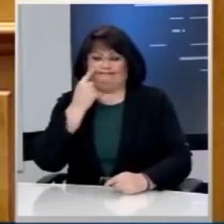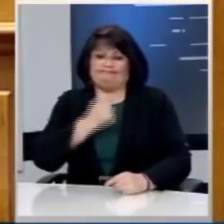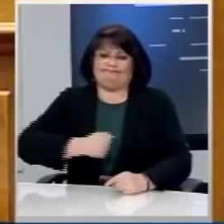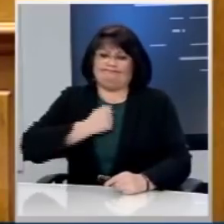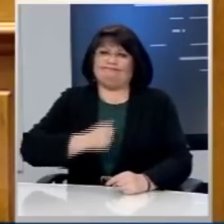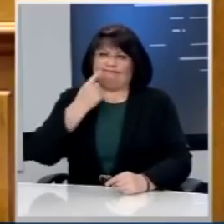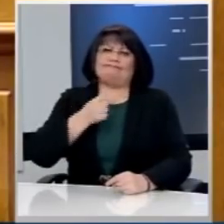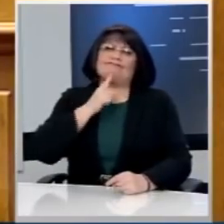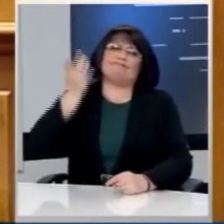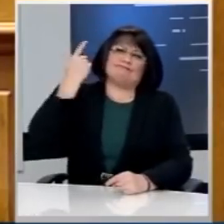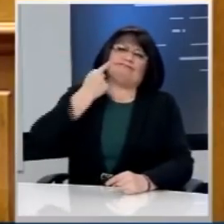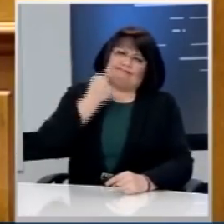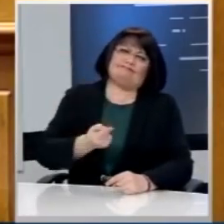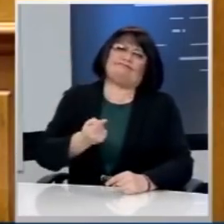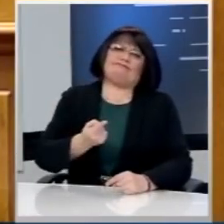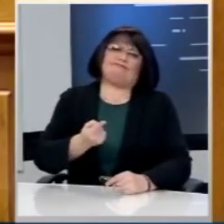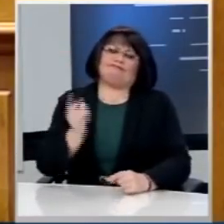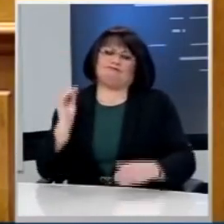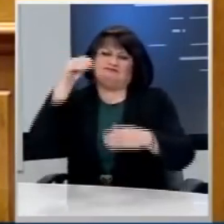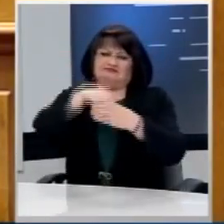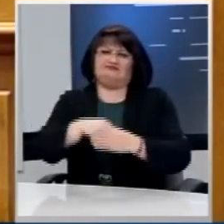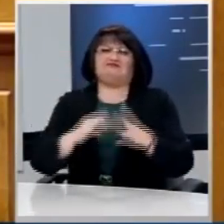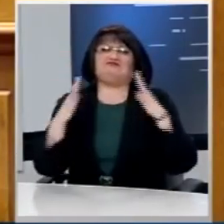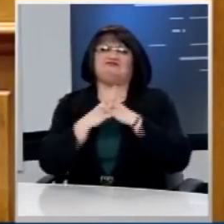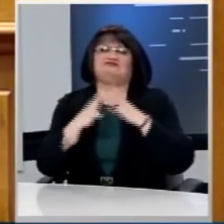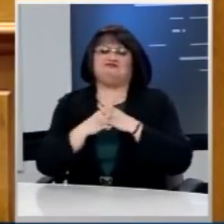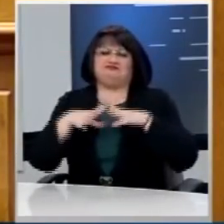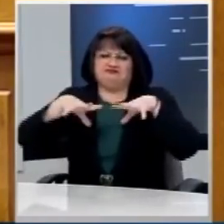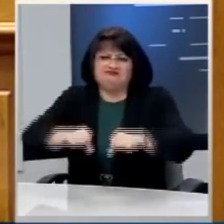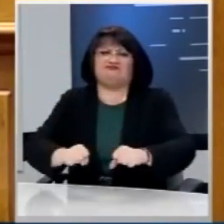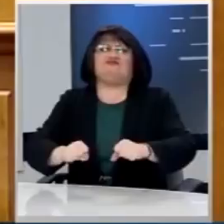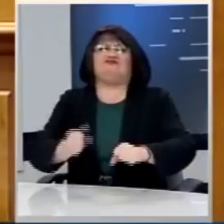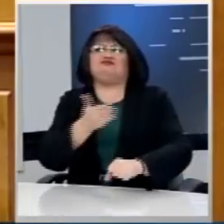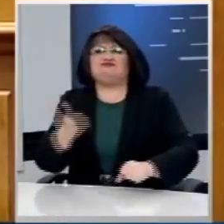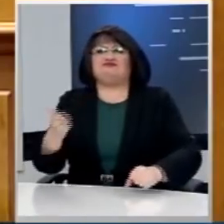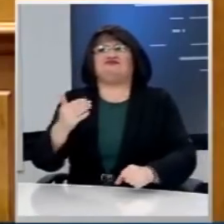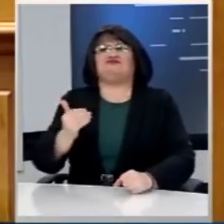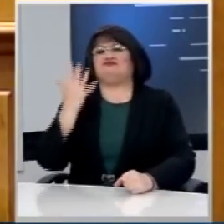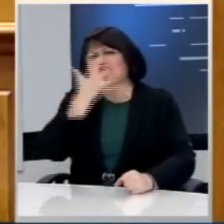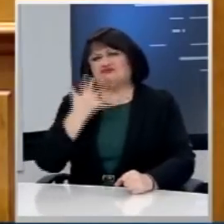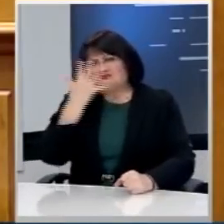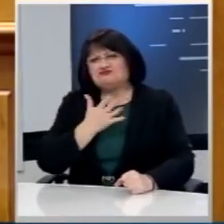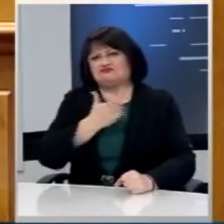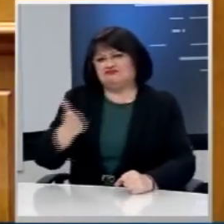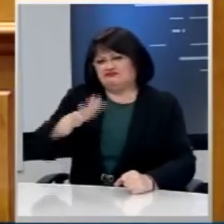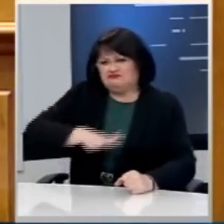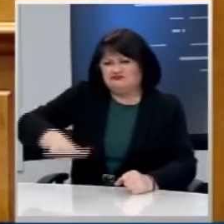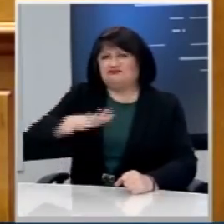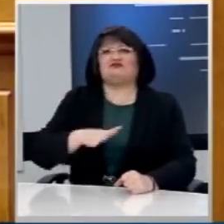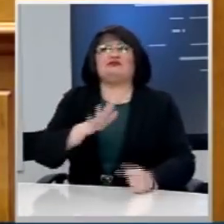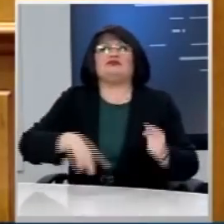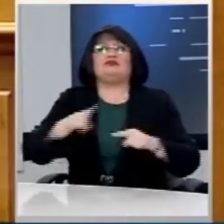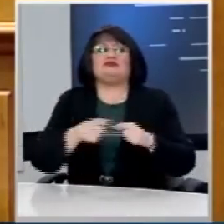έχει αποδειχθεί και στο παρελθόν, με διάφορες επεμβάσεις στη Μέση Ανατολή, στη Βόρεια Αφρική κλπ. Ο λαός μας πρέπει